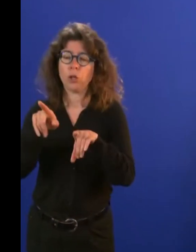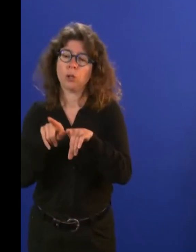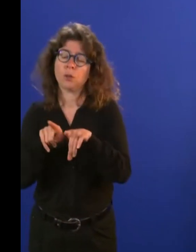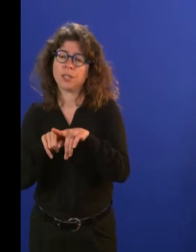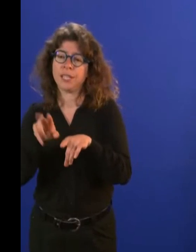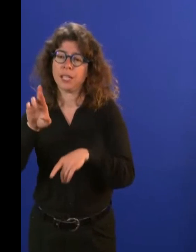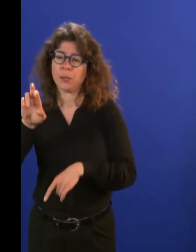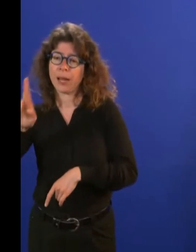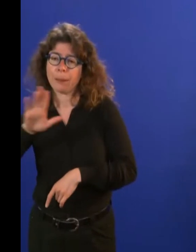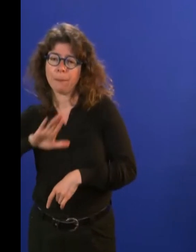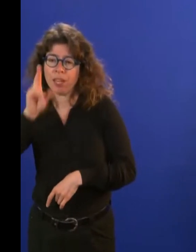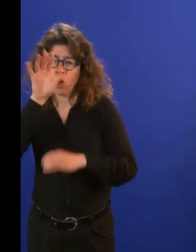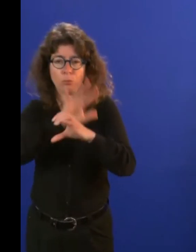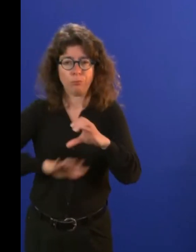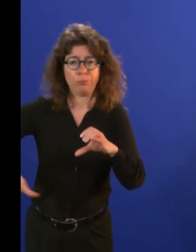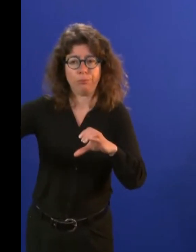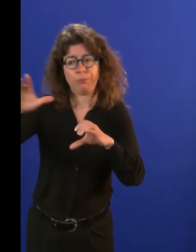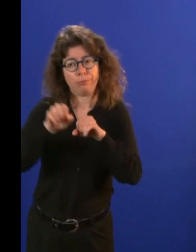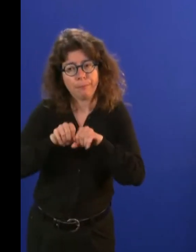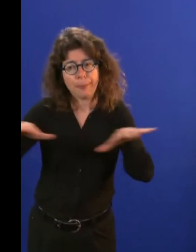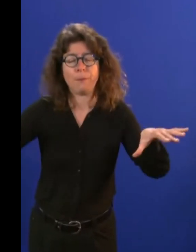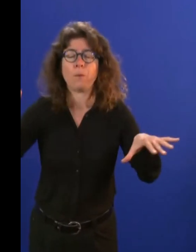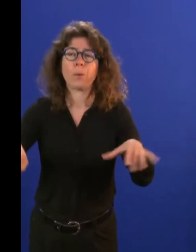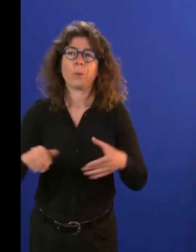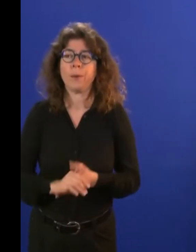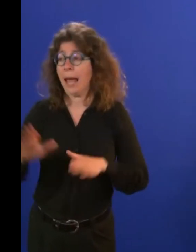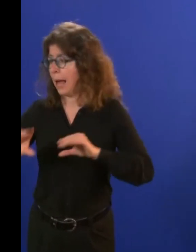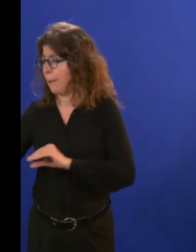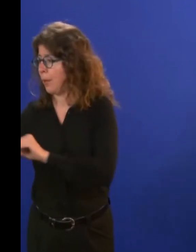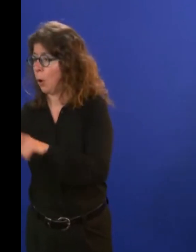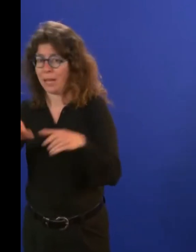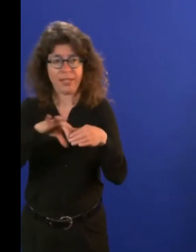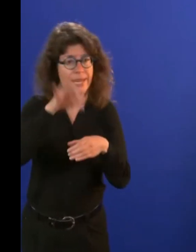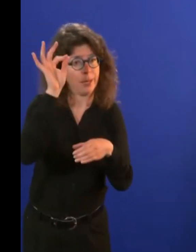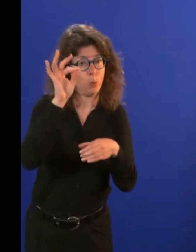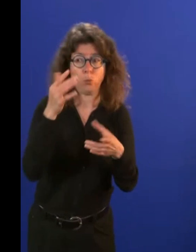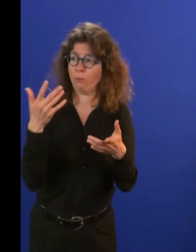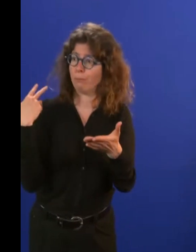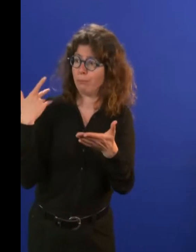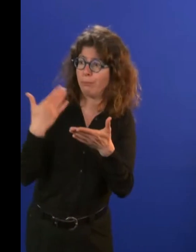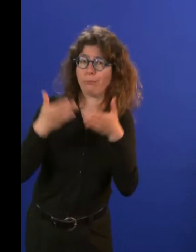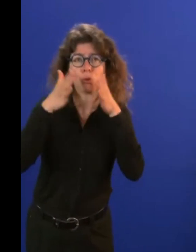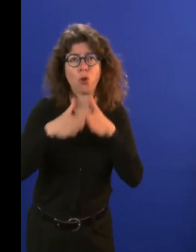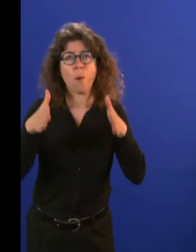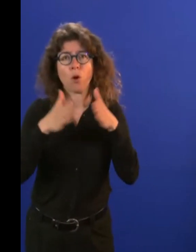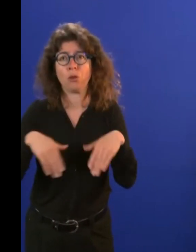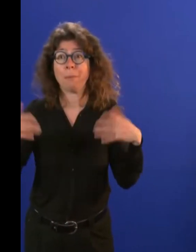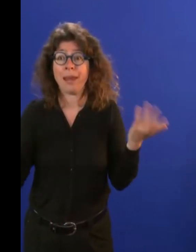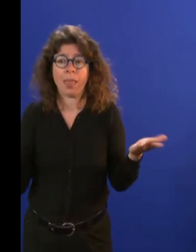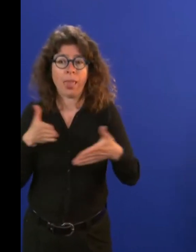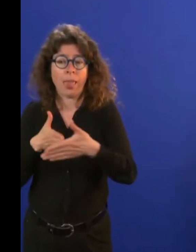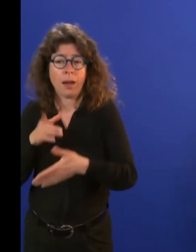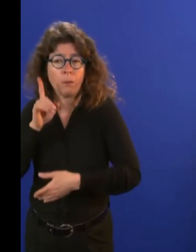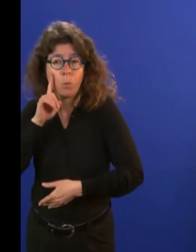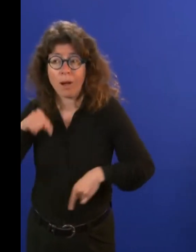deux projets que des collectifs citoyens, les habitants et les élus locaux demandent depuis longtemps, mais qui butent sur les restrictions budgétaires